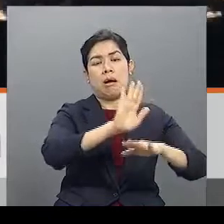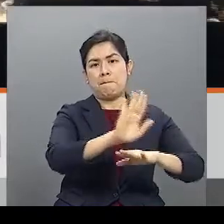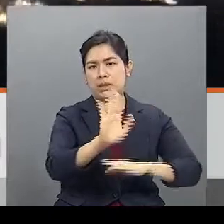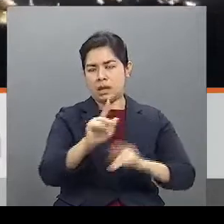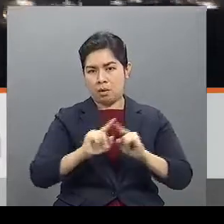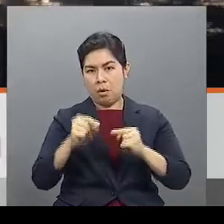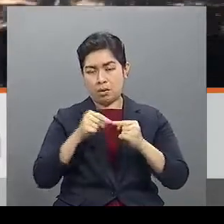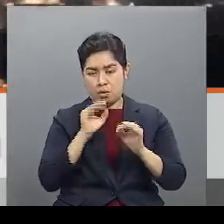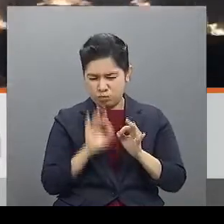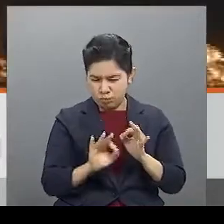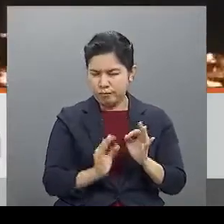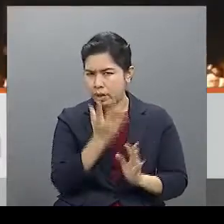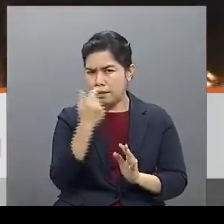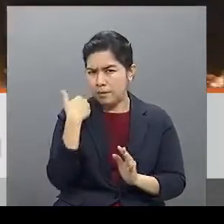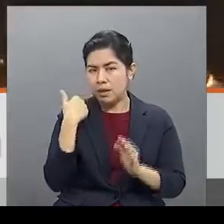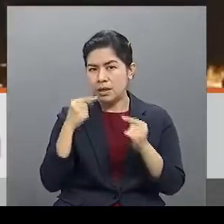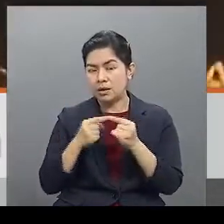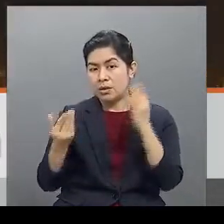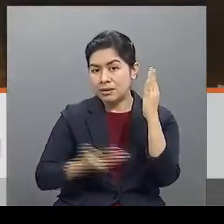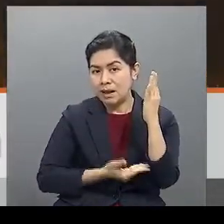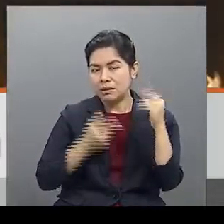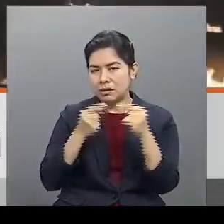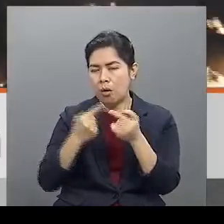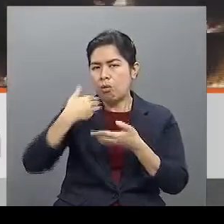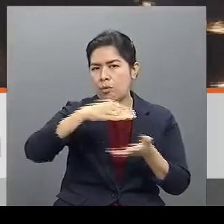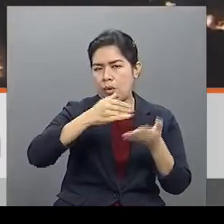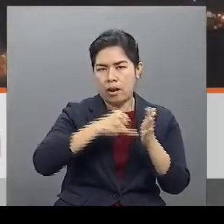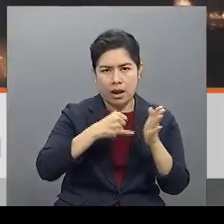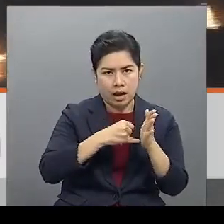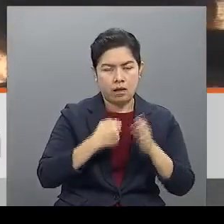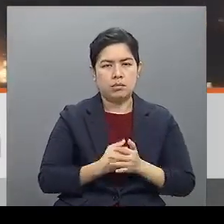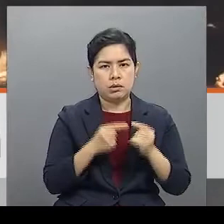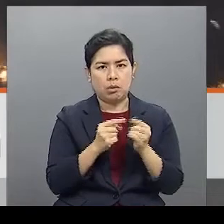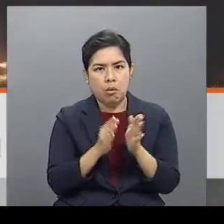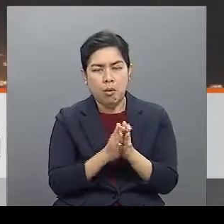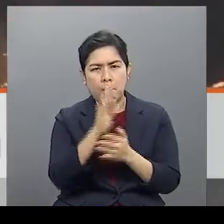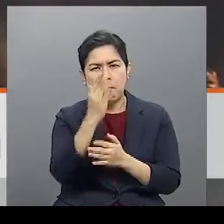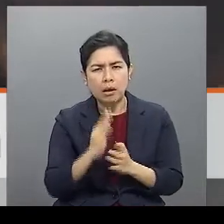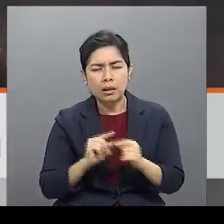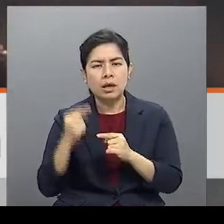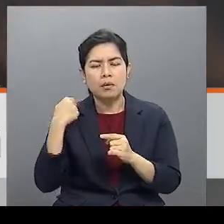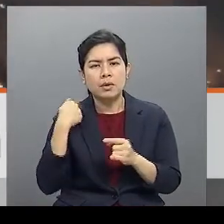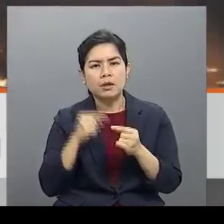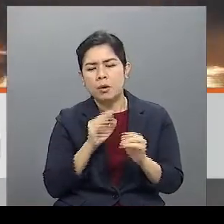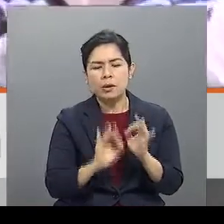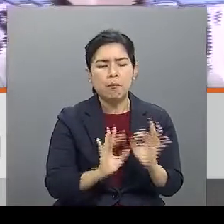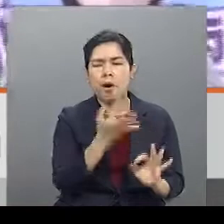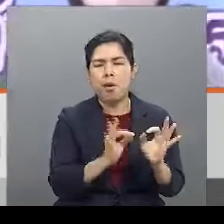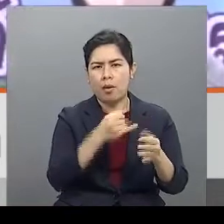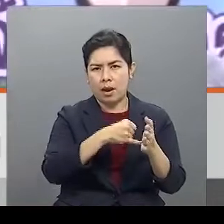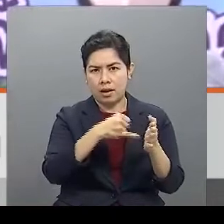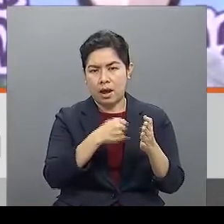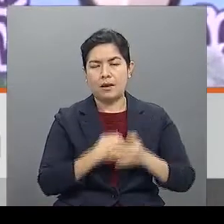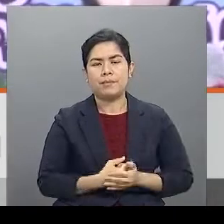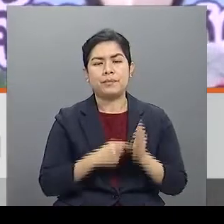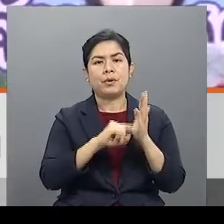การตัดอ้อยส่งขายโรงงานรวมถึงการกำจัดเศษวัสดุทางการเกษตรหลังการเก็บเกี่ยวจังหวัดสระแก้วพยายามรณรงค์ให้เกษต